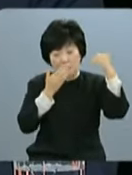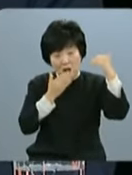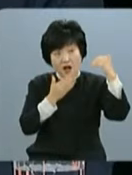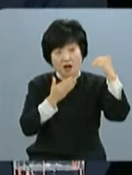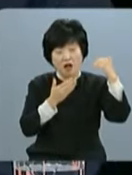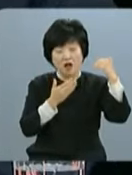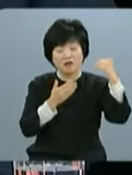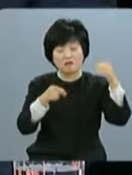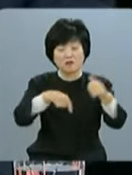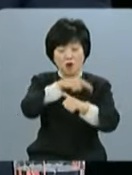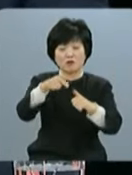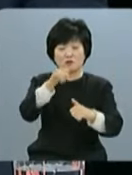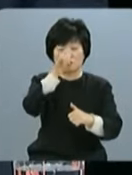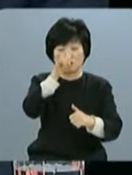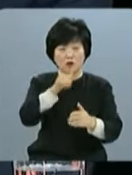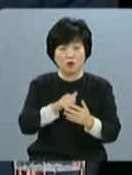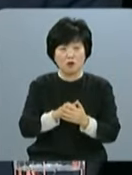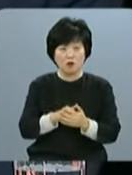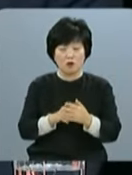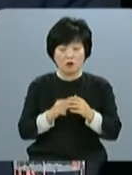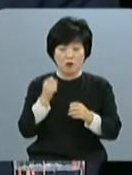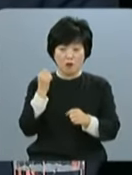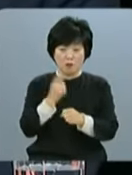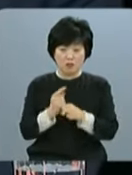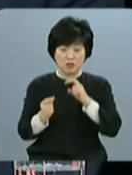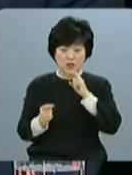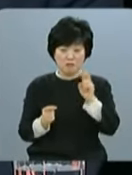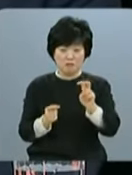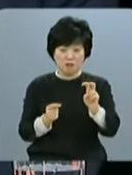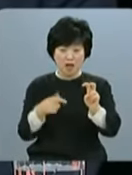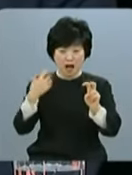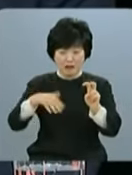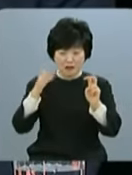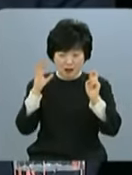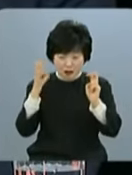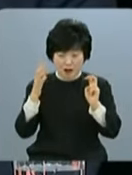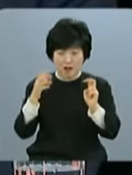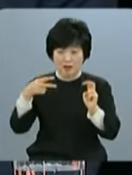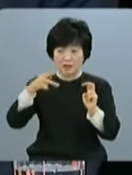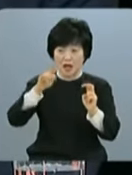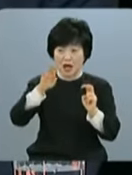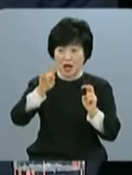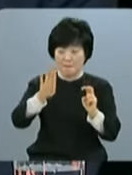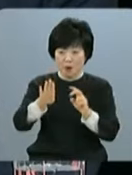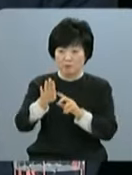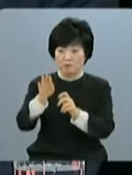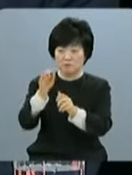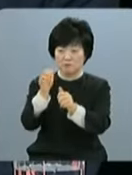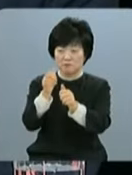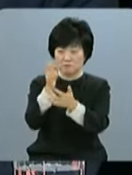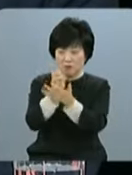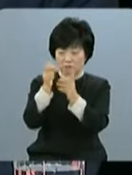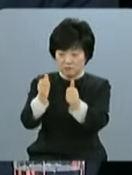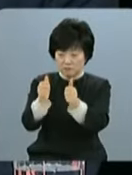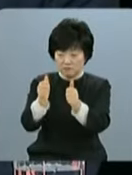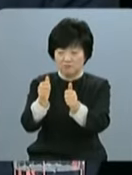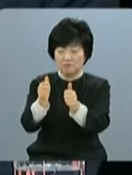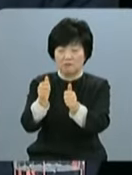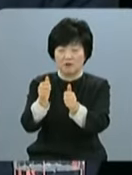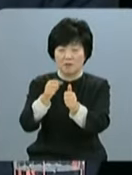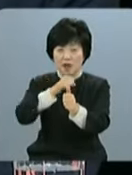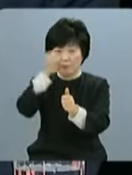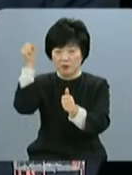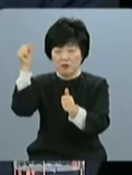벌써 20대 초반에 사법시험에 합격해서 80년대